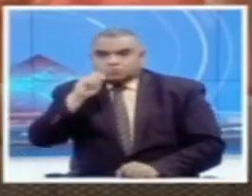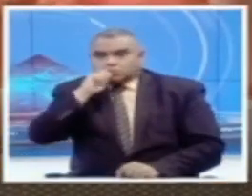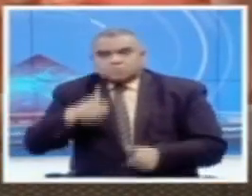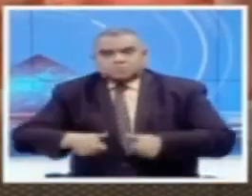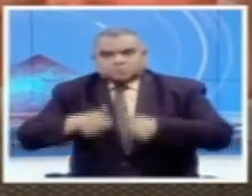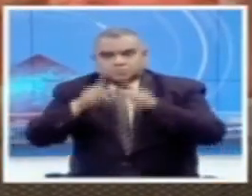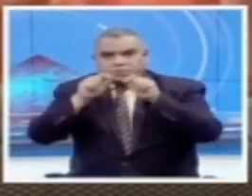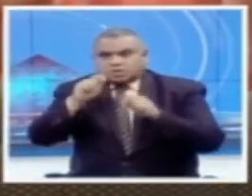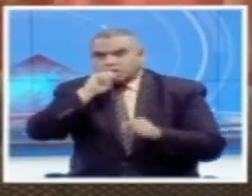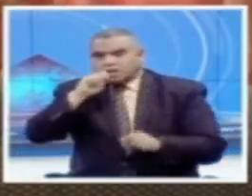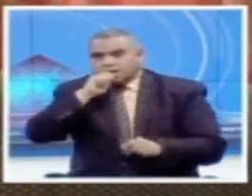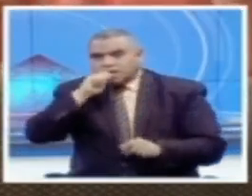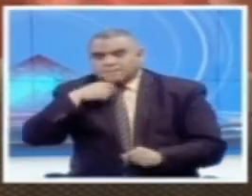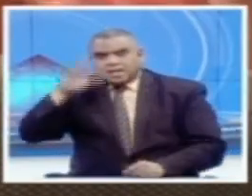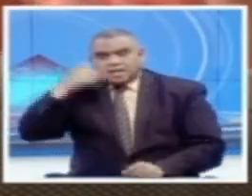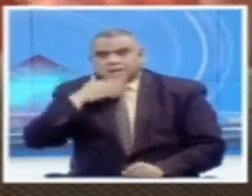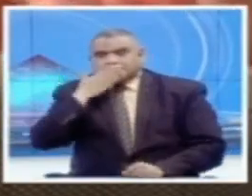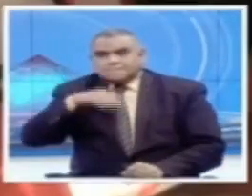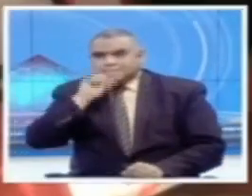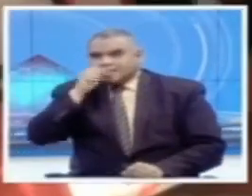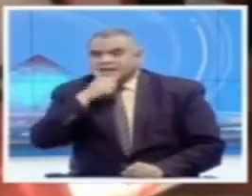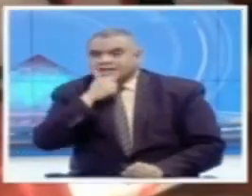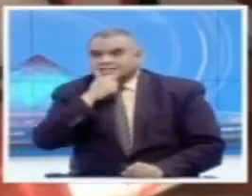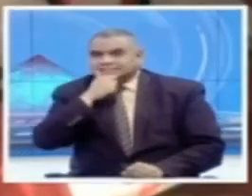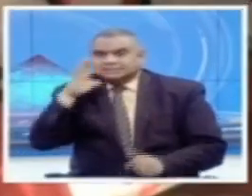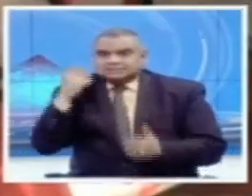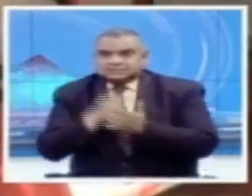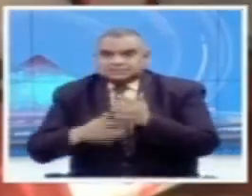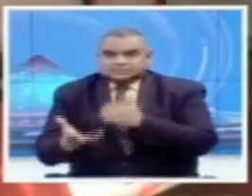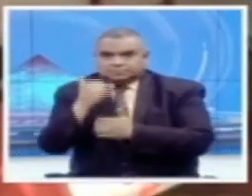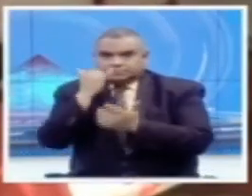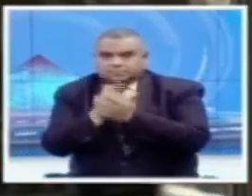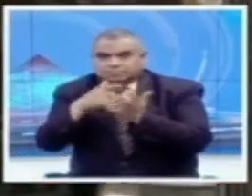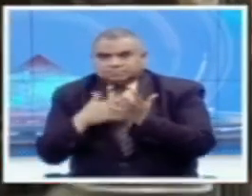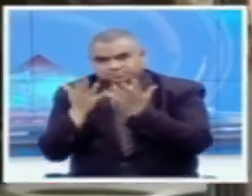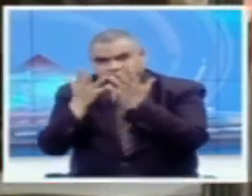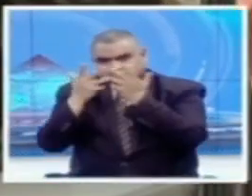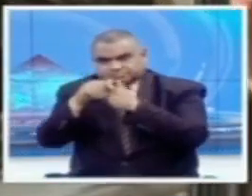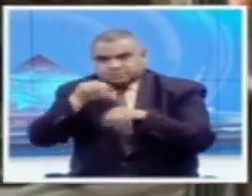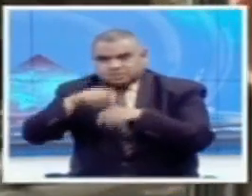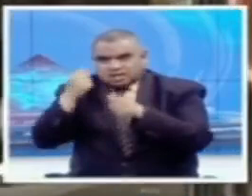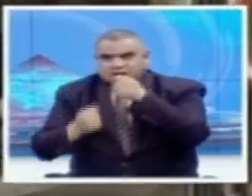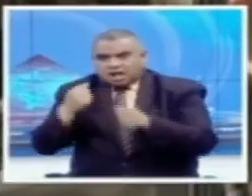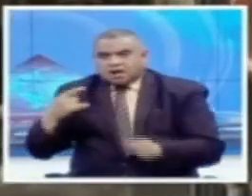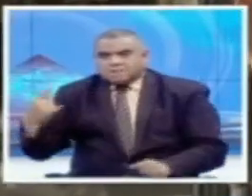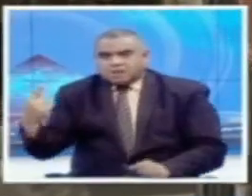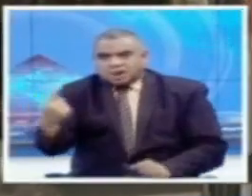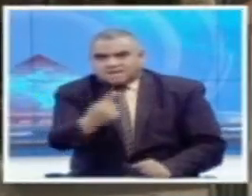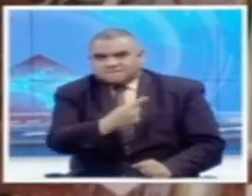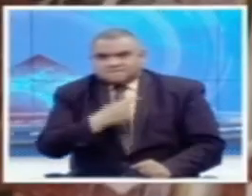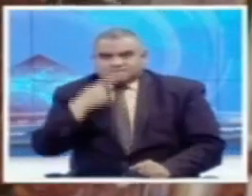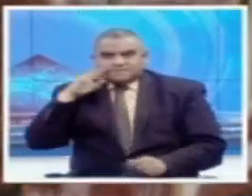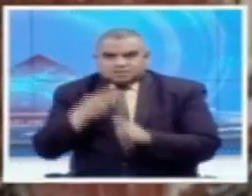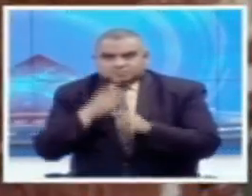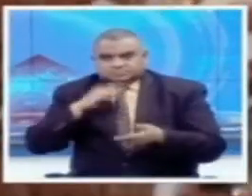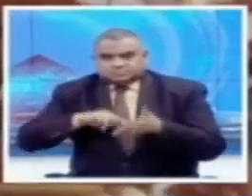طازجة. بلدي وجميلة والله، أنا بتعامل هنا على طول. ولأن المنظومة تبدو متكاملة فإن السيارات المتنقلة جاءت تضيف